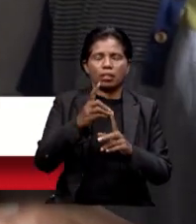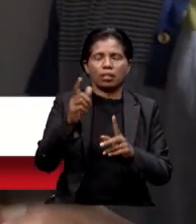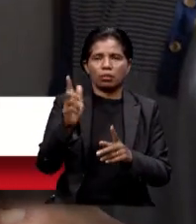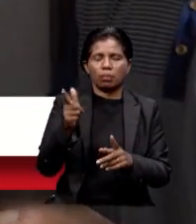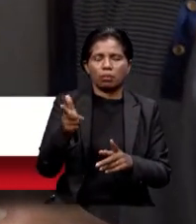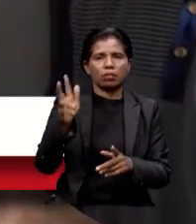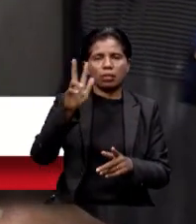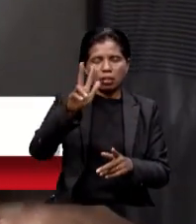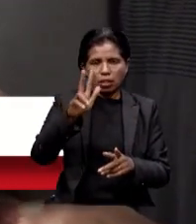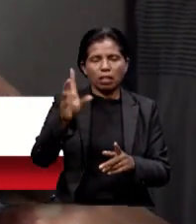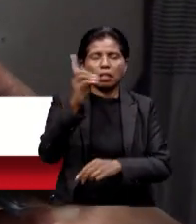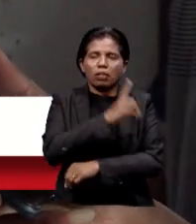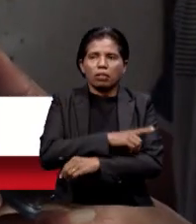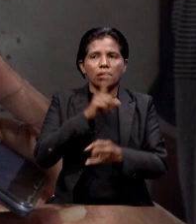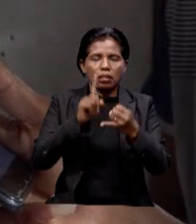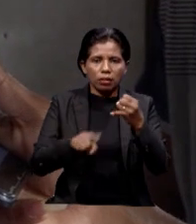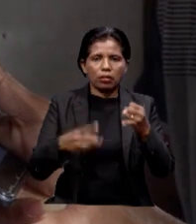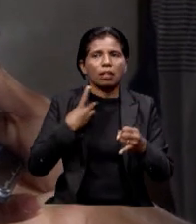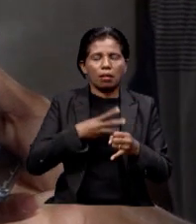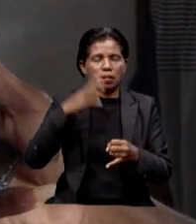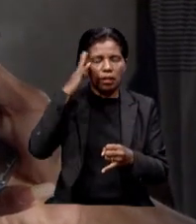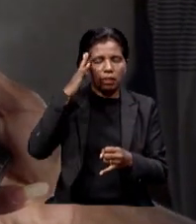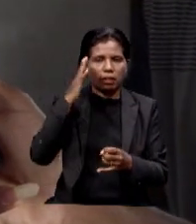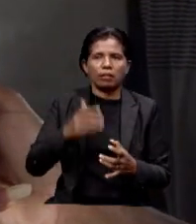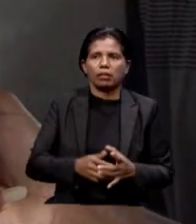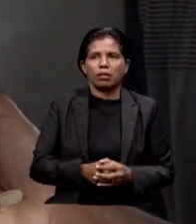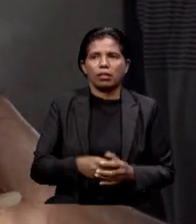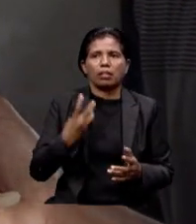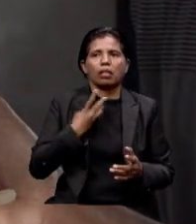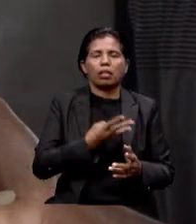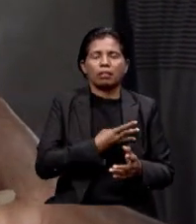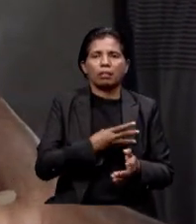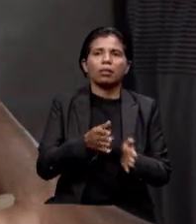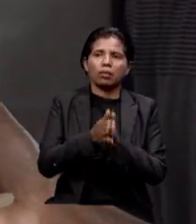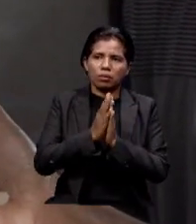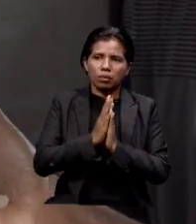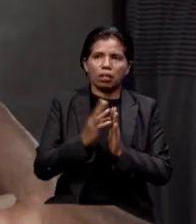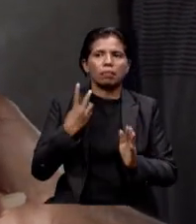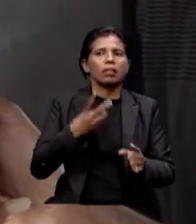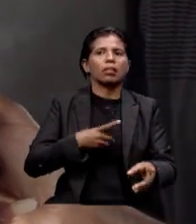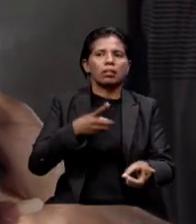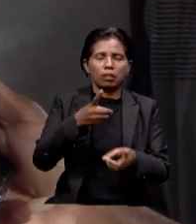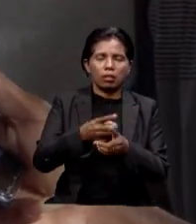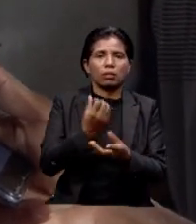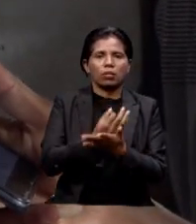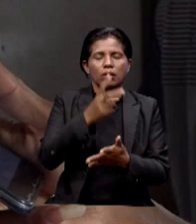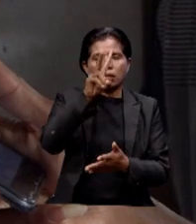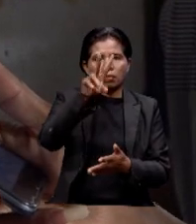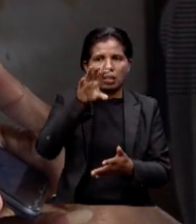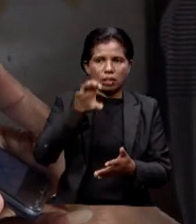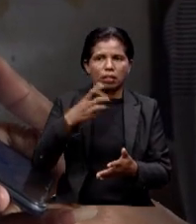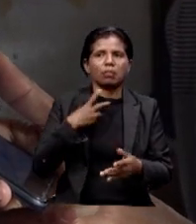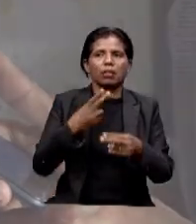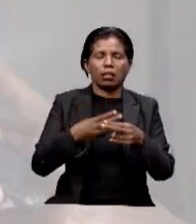ona. Nebe fuin ami haten kata loro ikus debe ami mai ami husu ami na dire tu ida be subsidio ne ami naran la